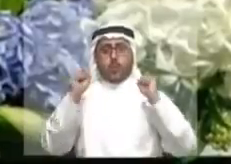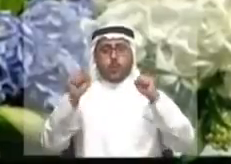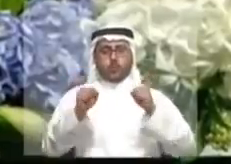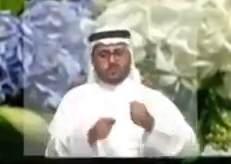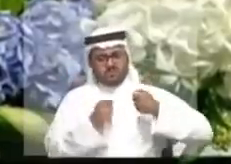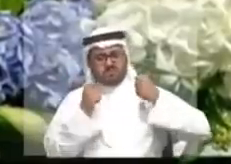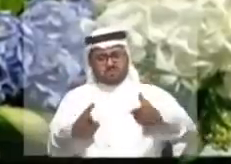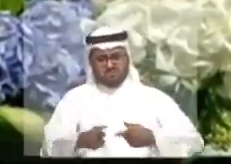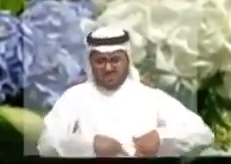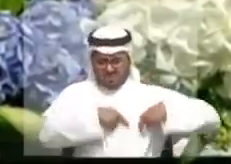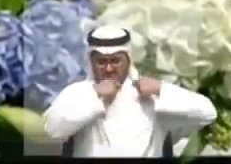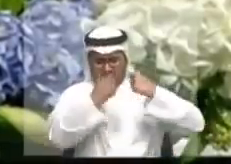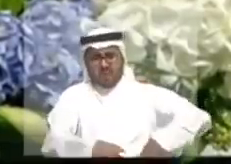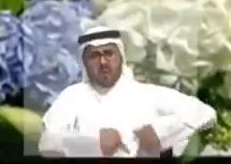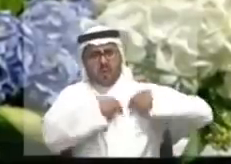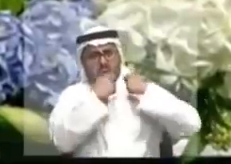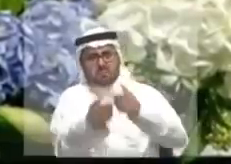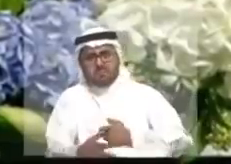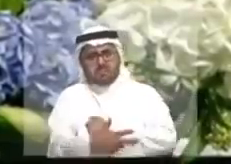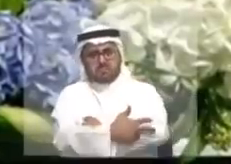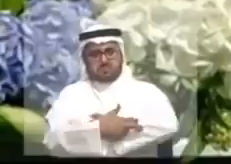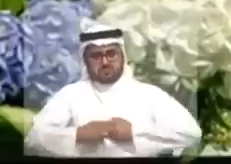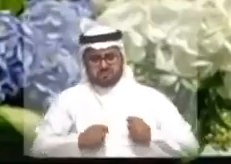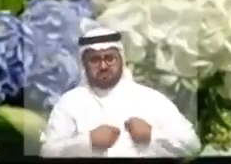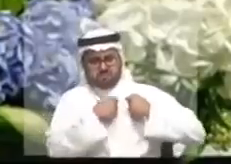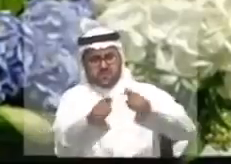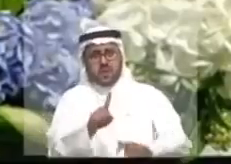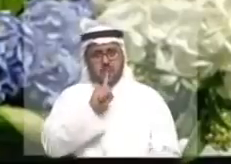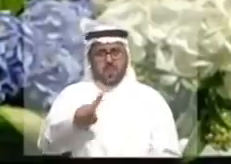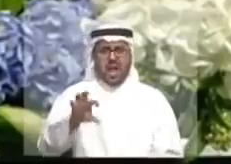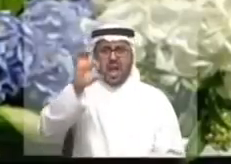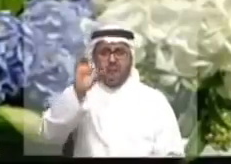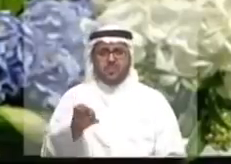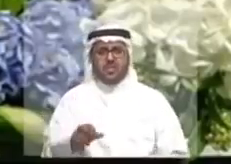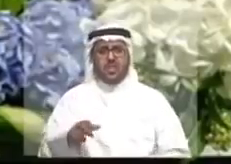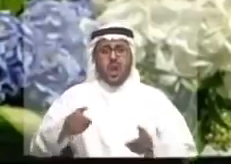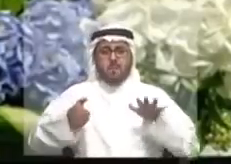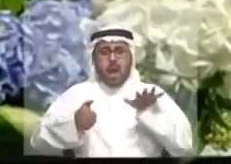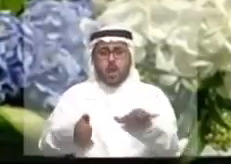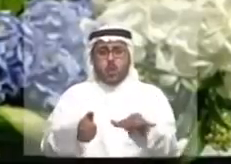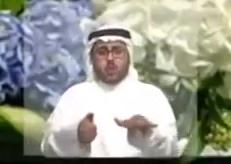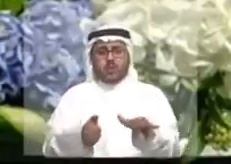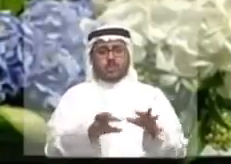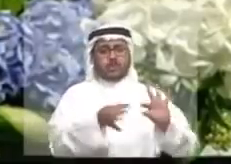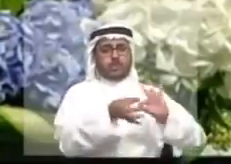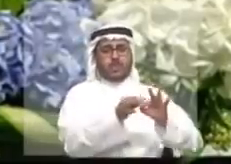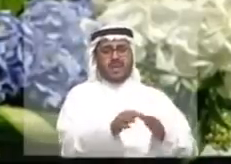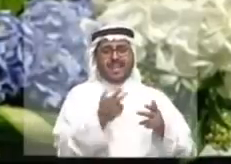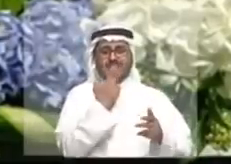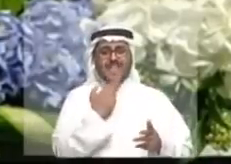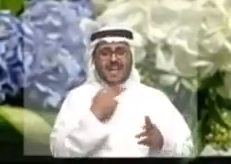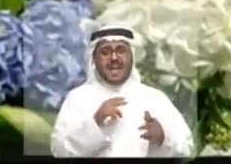خان محمد الشريفين أعلن عن تقديم تبرع بمقدار $150 مليون للأوقاف الإسلامية